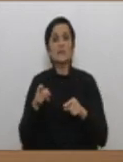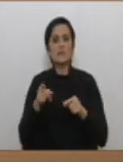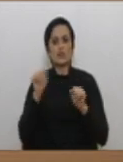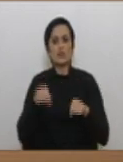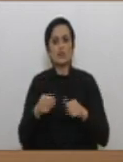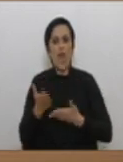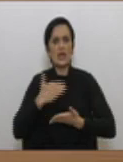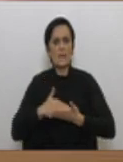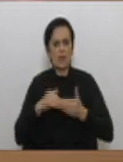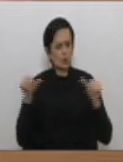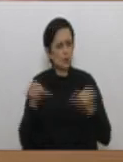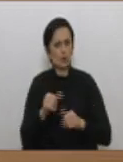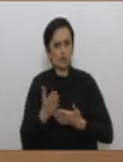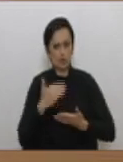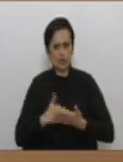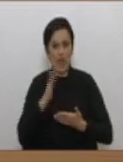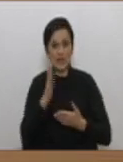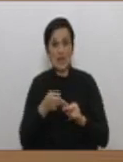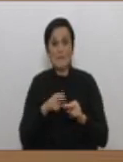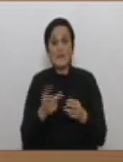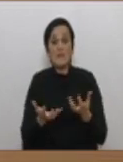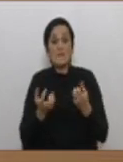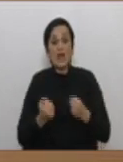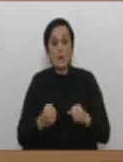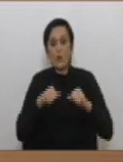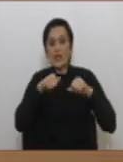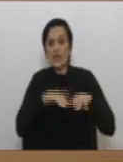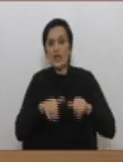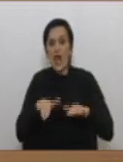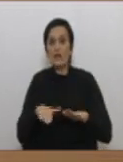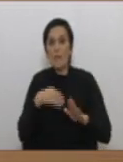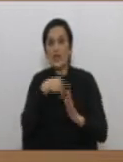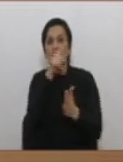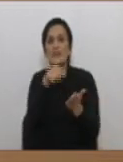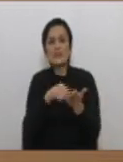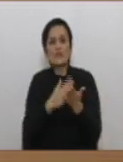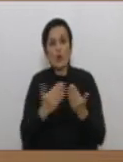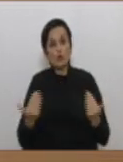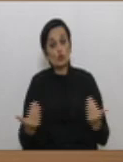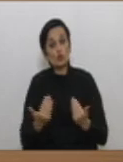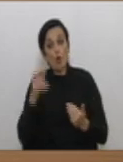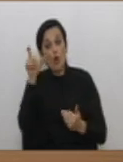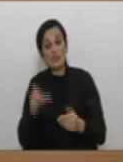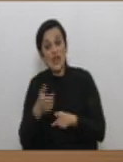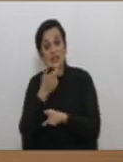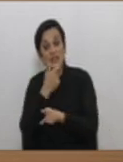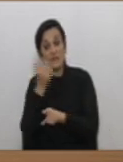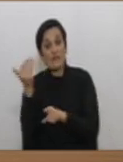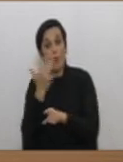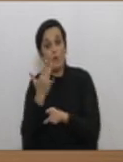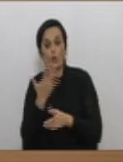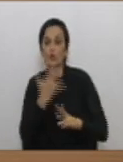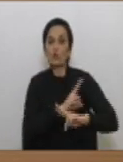bădat, ghes, magram, im sargebulia, nobis, motivit, mihevul, gadat, scoate le bebina, kitfamax, soțhali, jobia, sakașul, cu politicul interese, bistu,